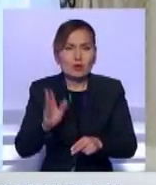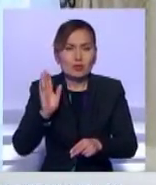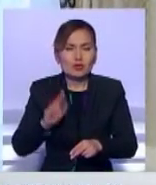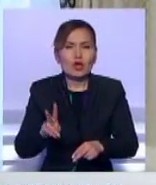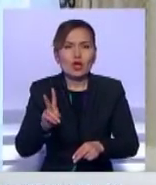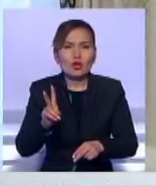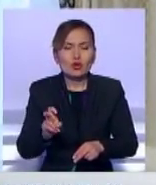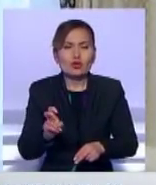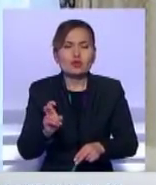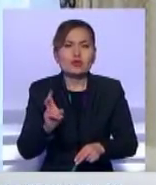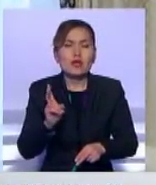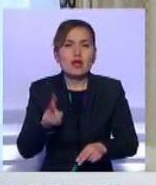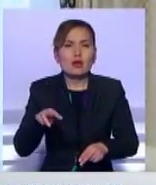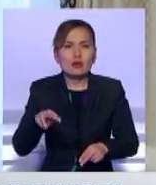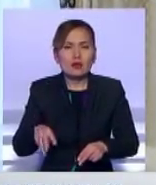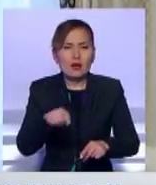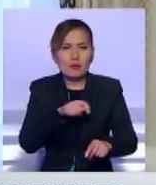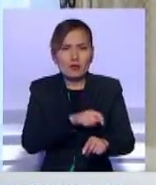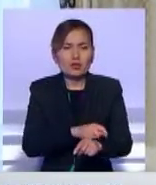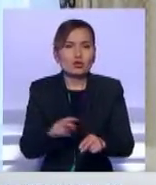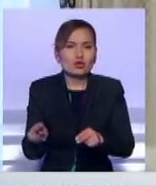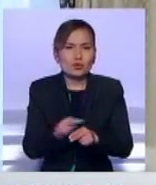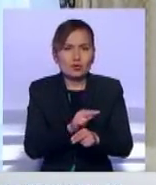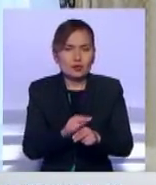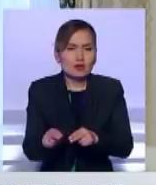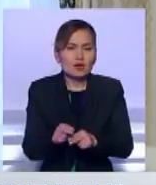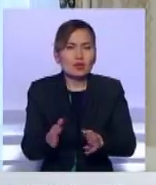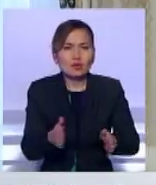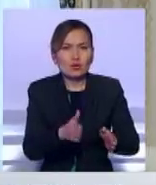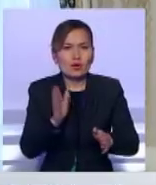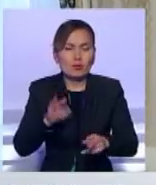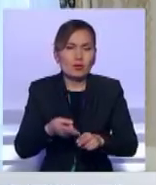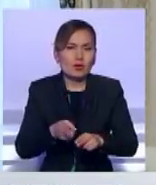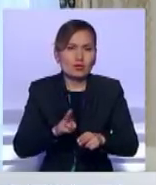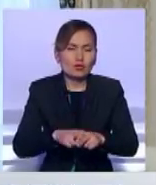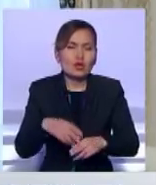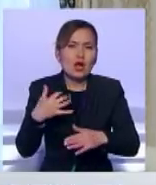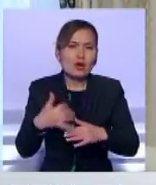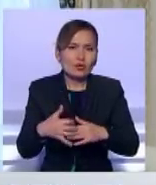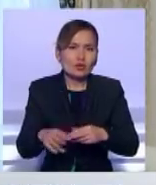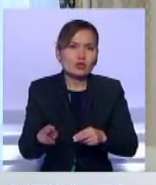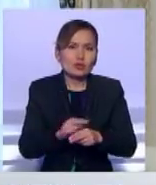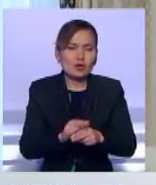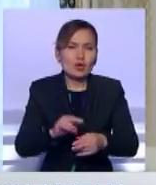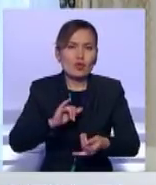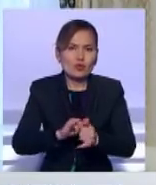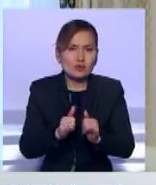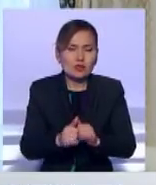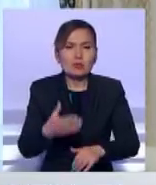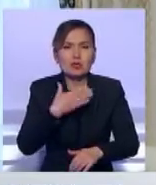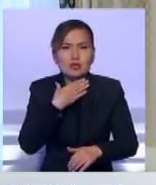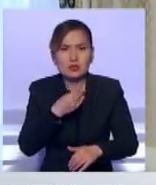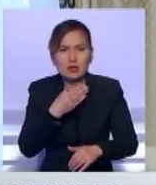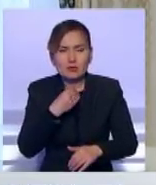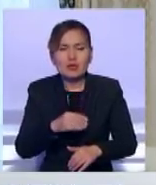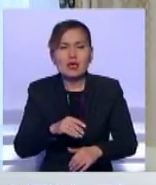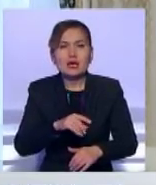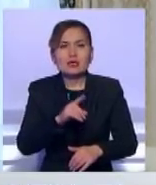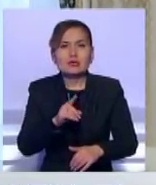200 километрге шамасымен шақырым автомобиль жолдар жөнделетін болады. Орташа жөндеумен және Өскемен, Семей,